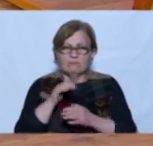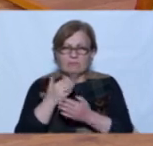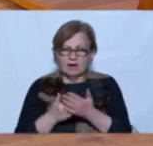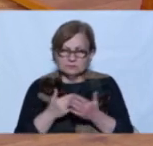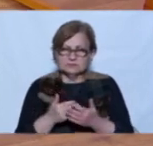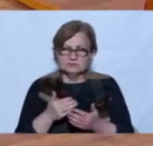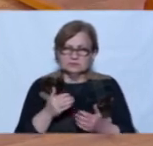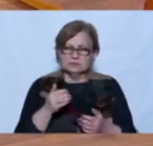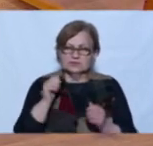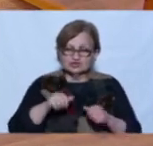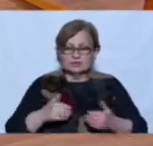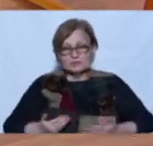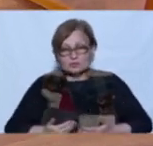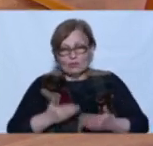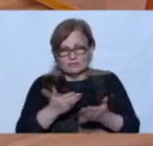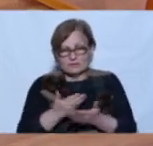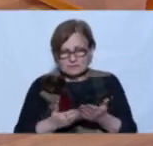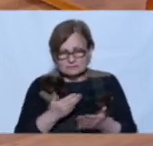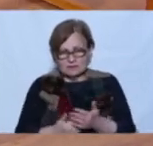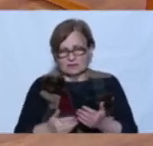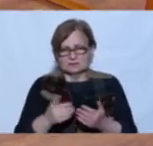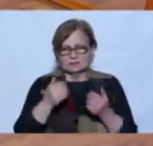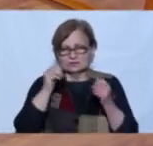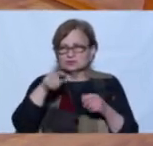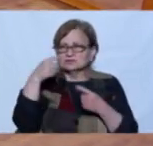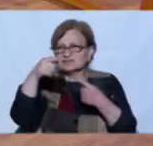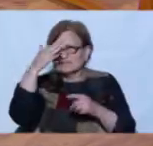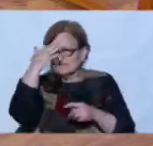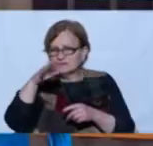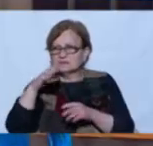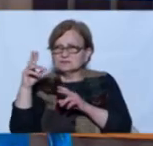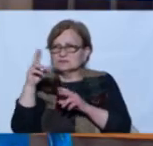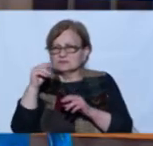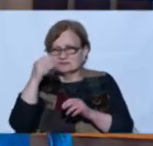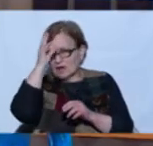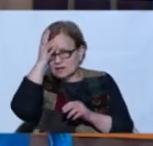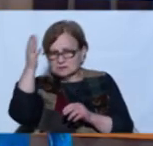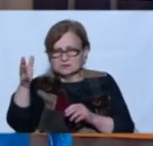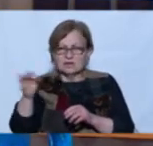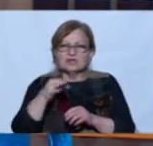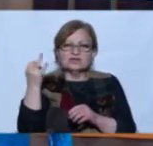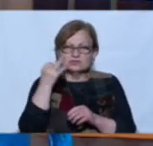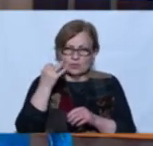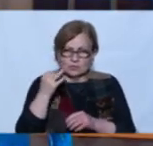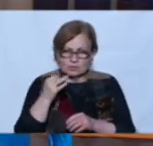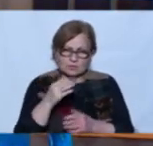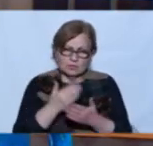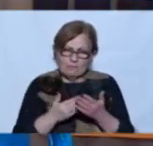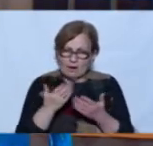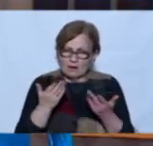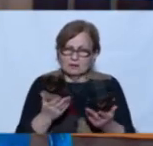აღებული ცხოვრებიდან, დამოწმებული სხვათა ნააზრევი, ამასთანავე ისტორიული მაგალითები, აი